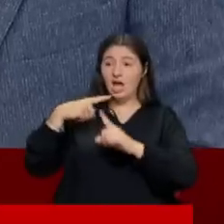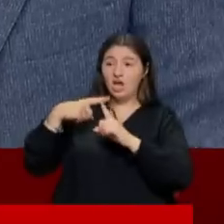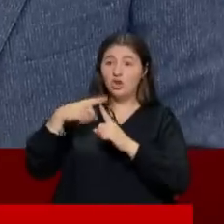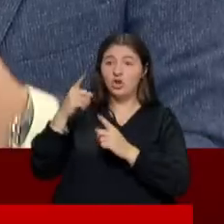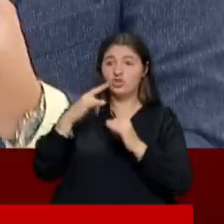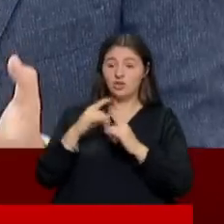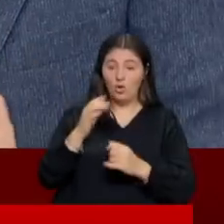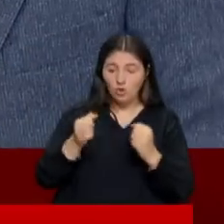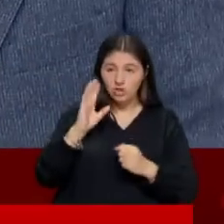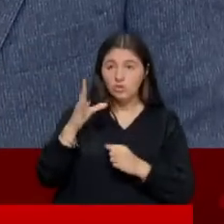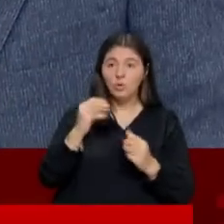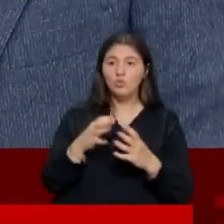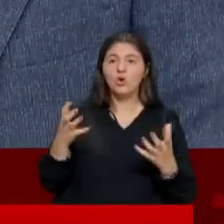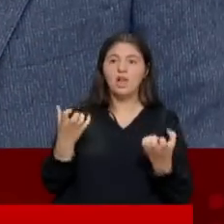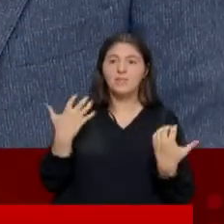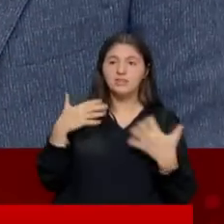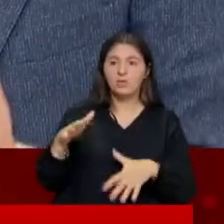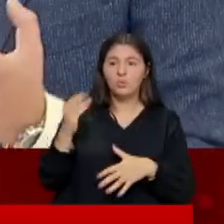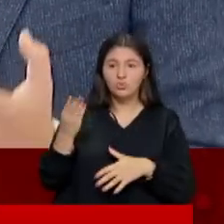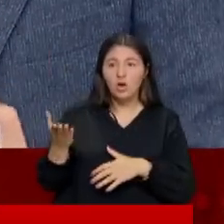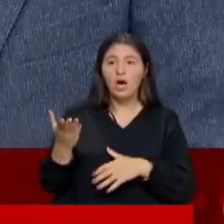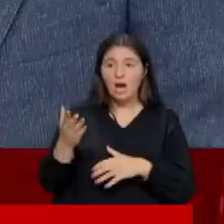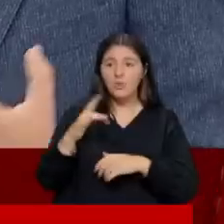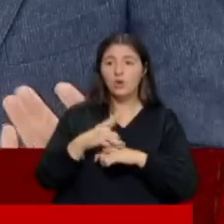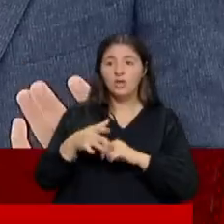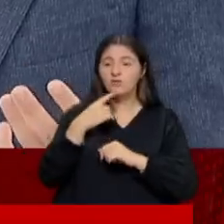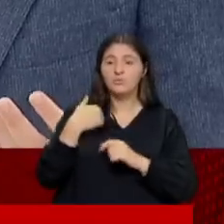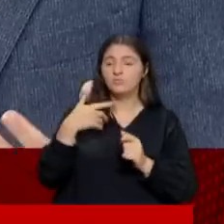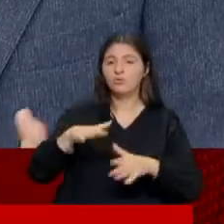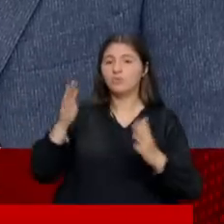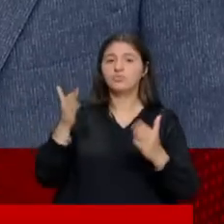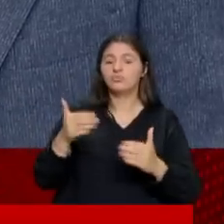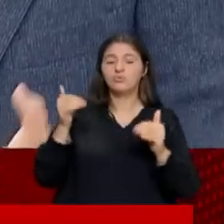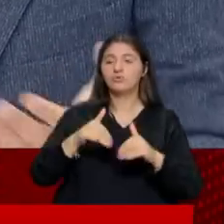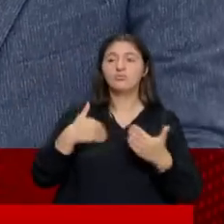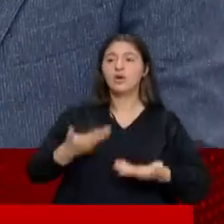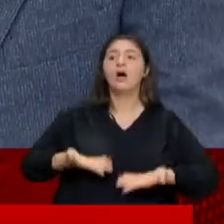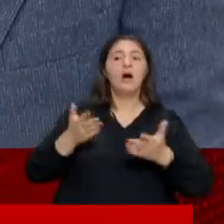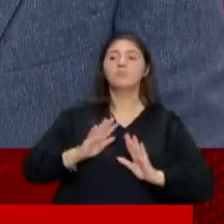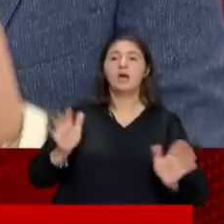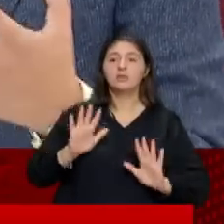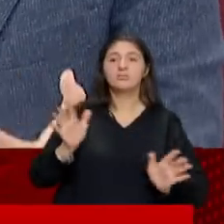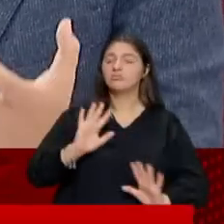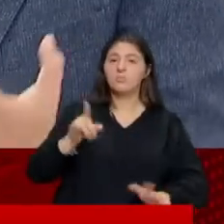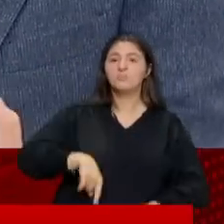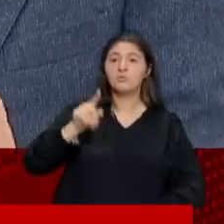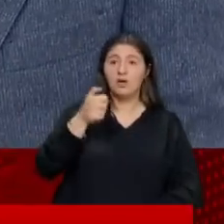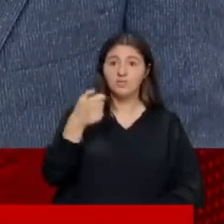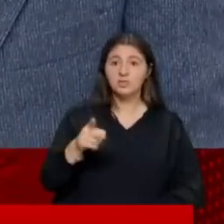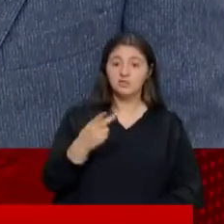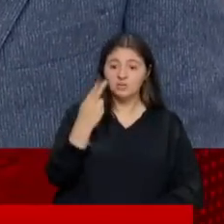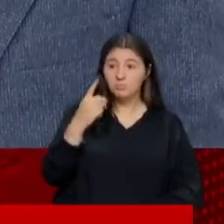büyük bir yoğunluk büyük bir kalabalık yaşanıyor ancak ülke diyor ki biz bu kadar göçü kaldıramayız yani böyle bir günde